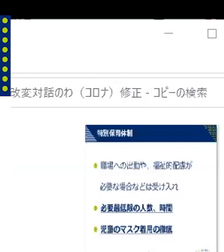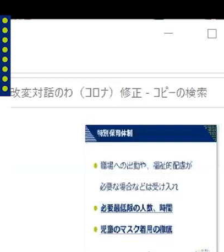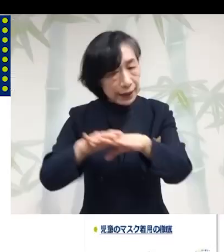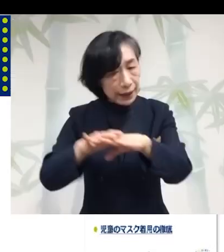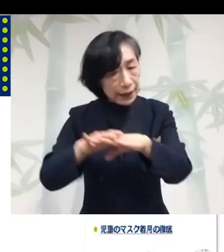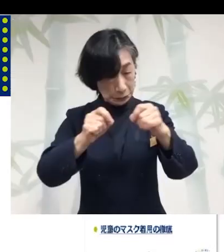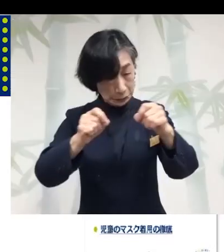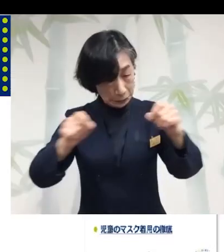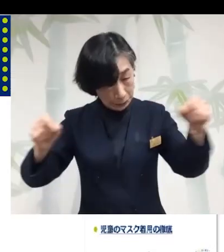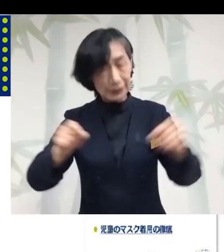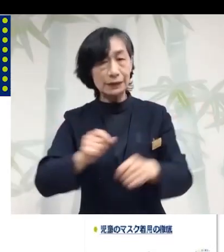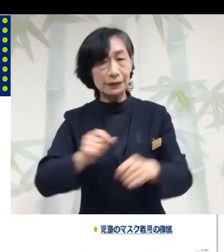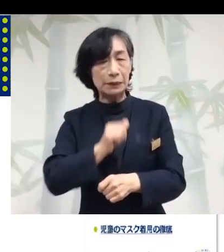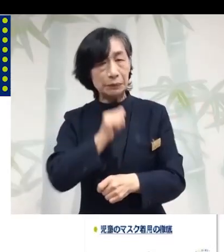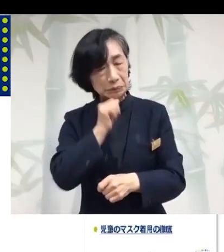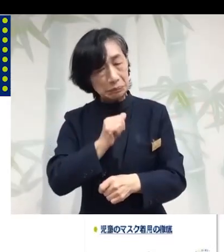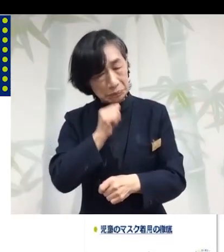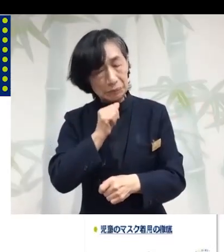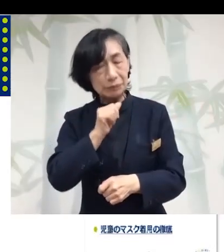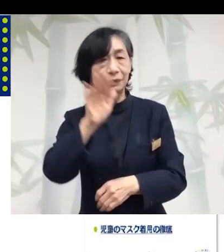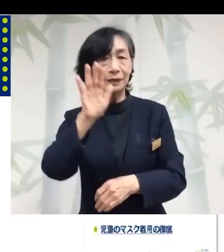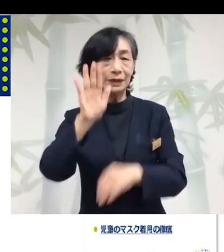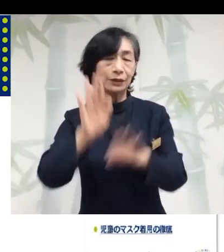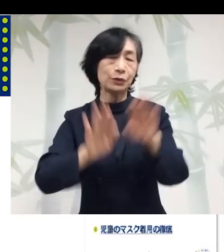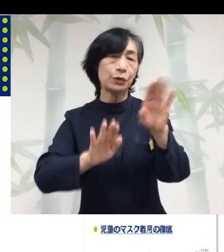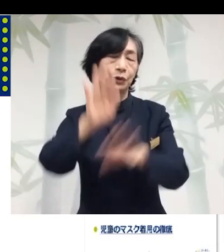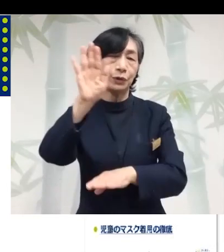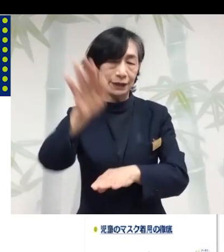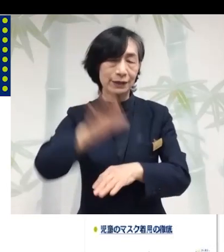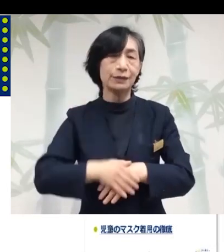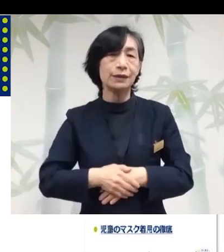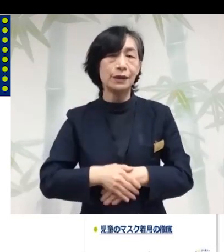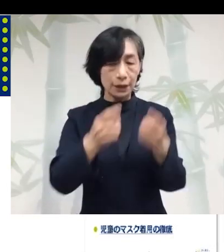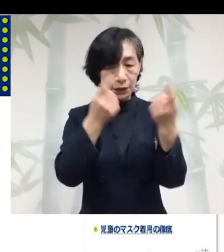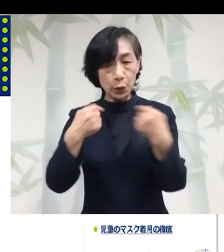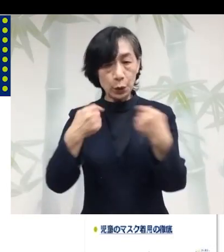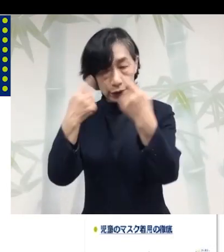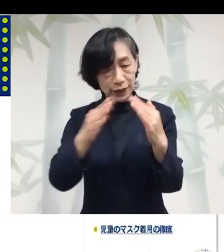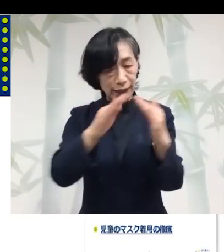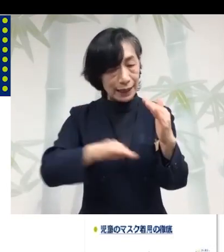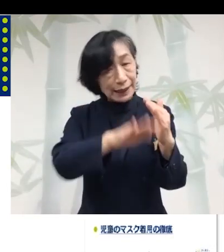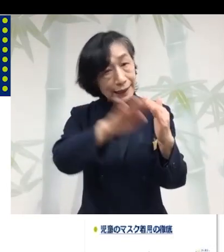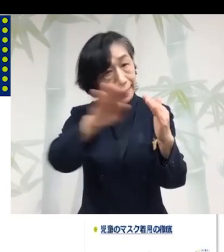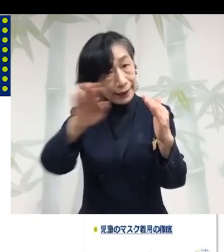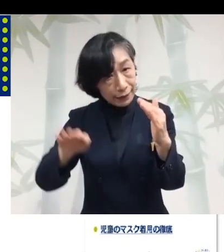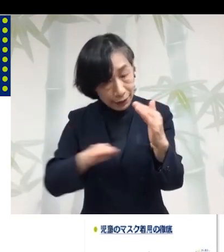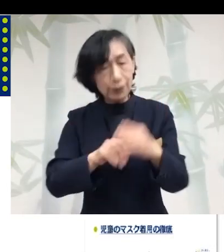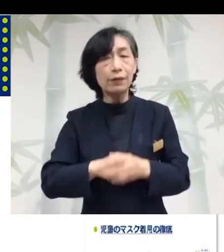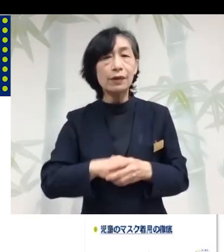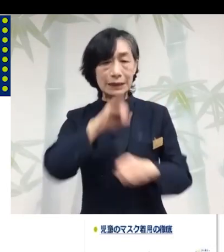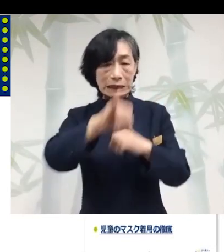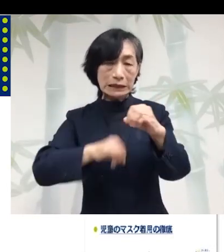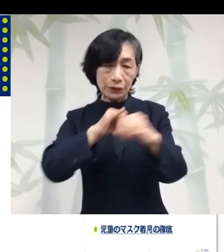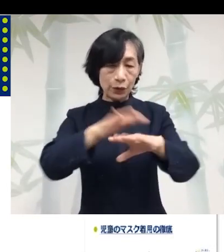な容量が確保ができないですとか、それぞれご家庭でのネット環境も異なります